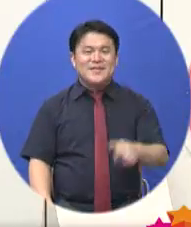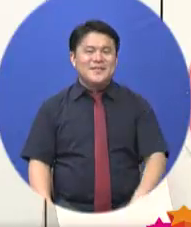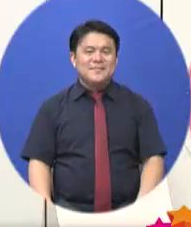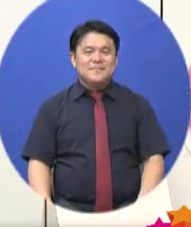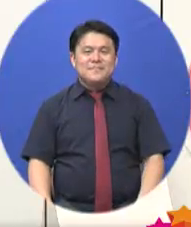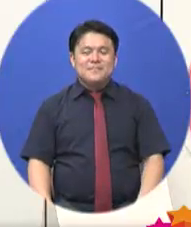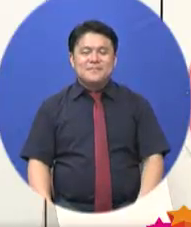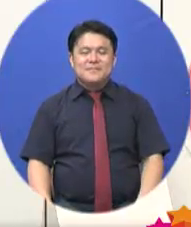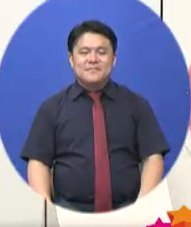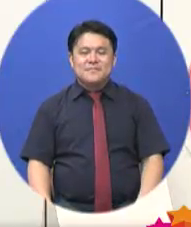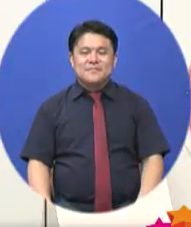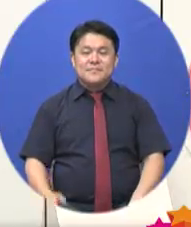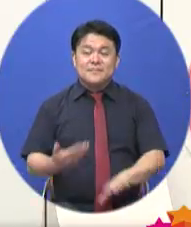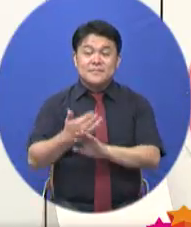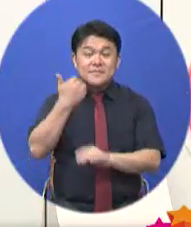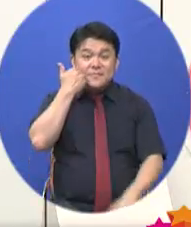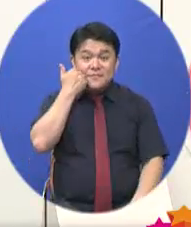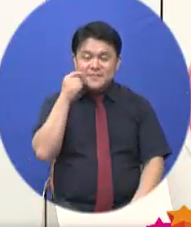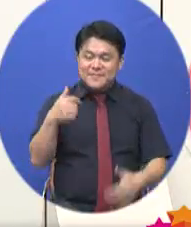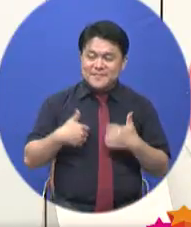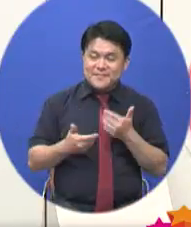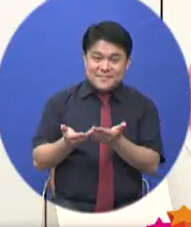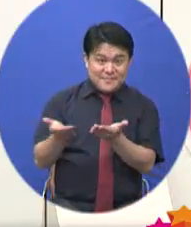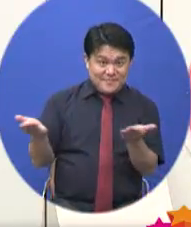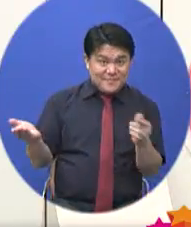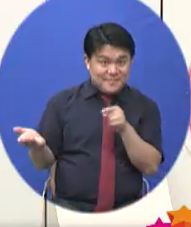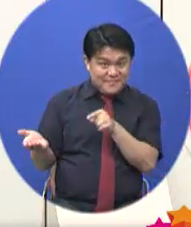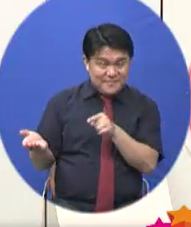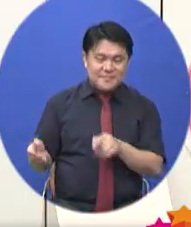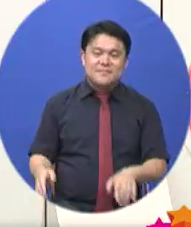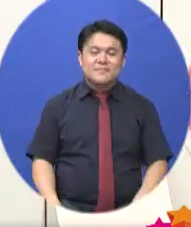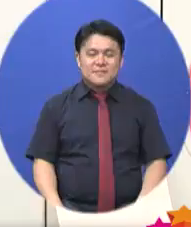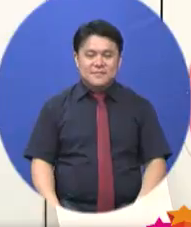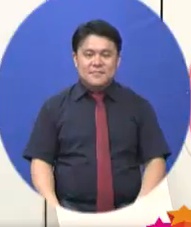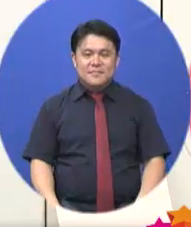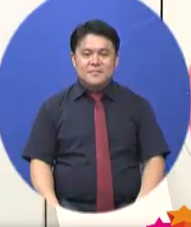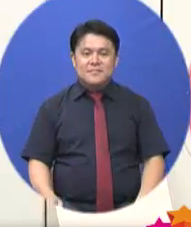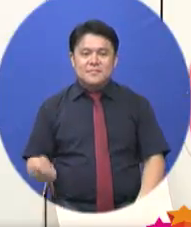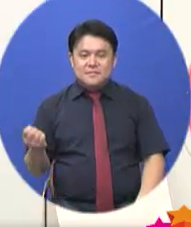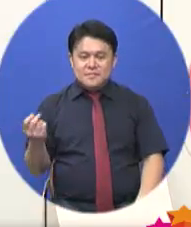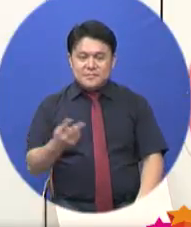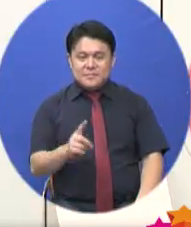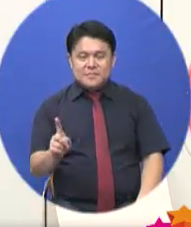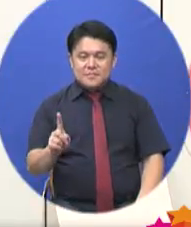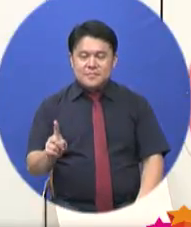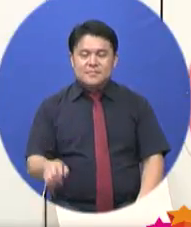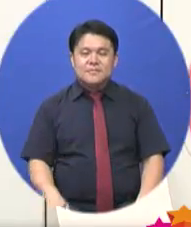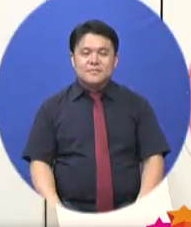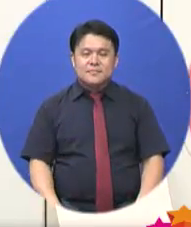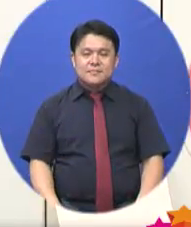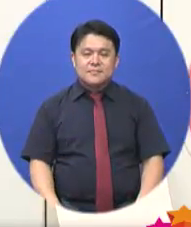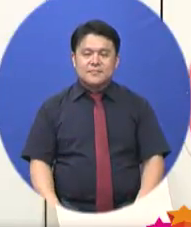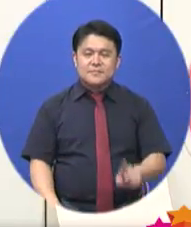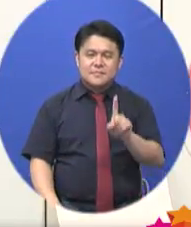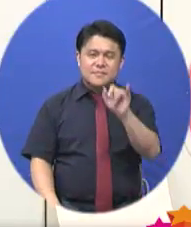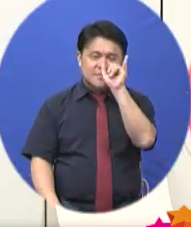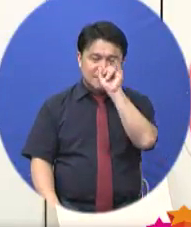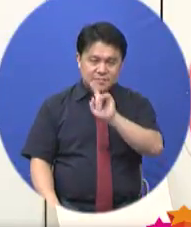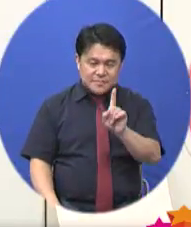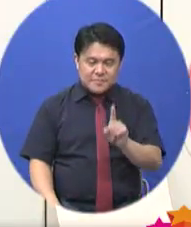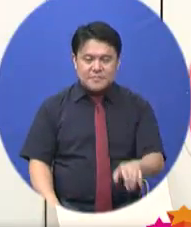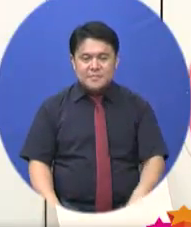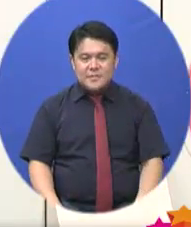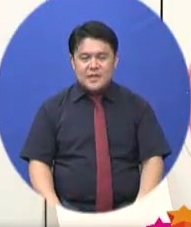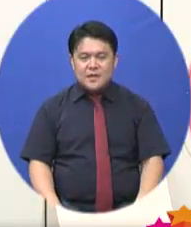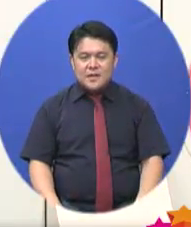네. 남을 즐겁게 해드릴 수도 있고 맞아요. 또 그리고 물론 그건 있어요.